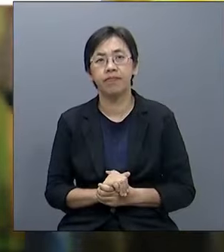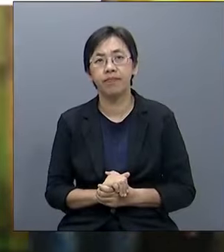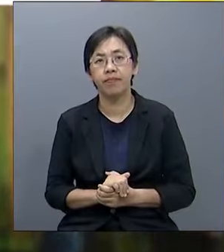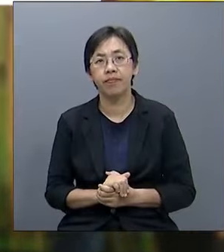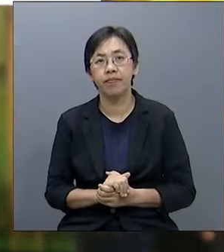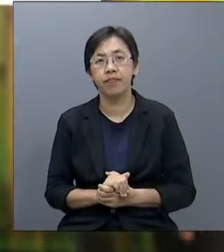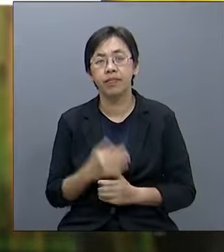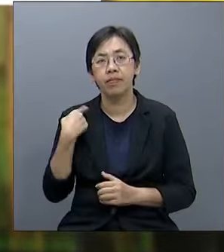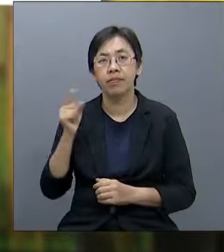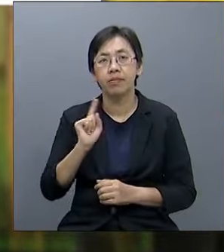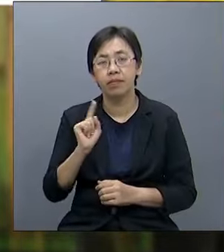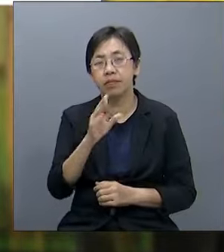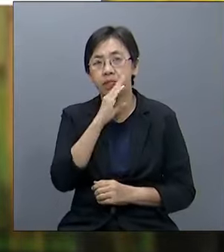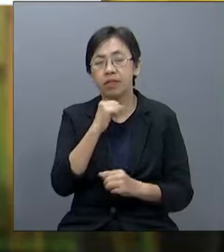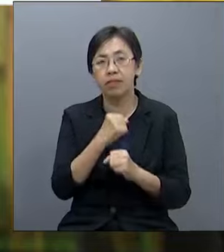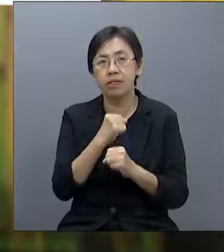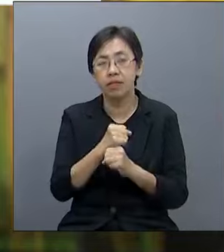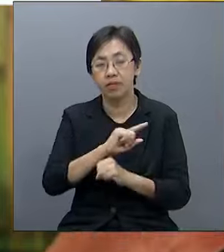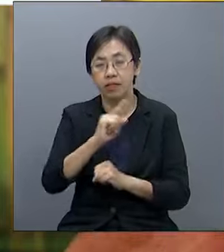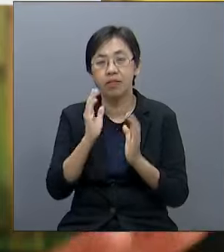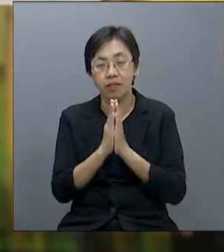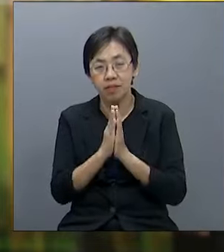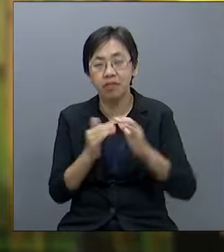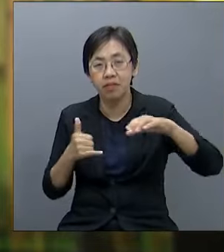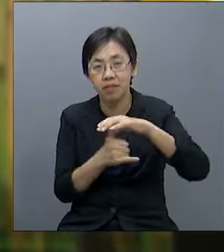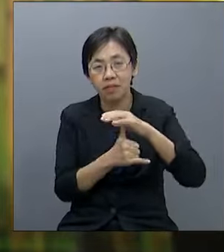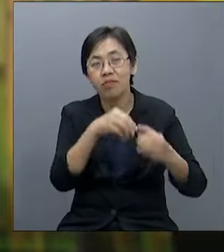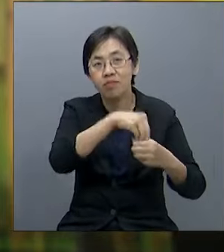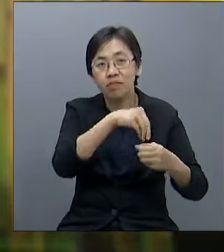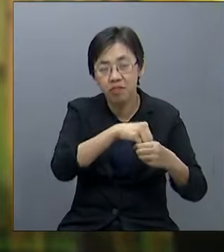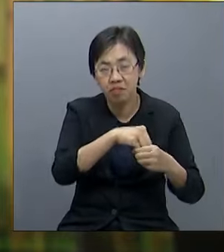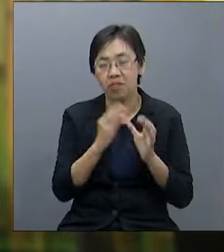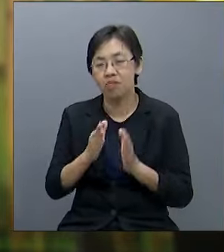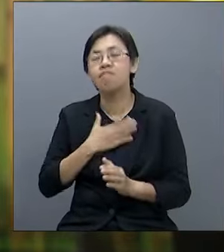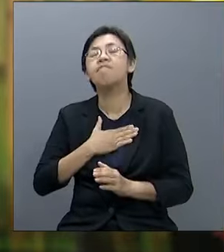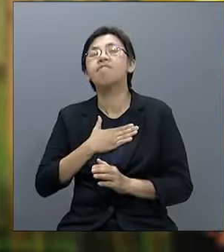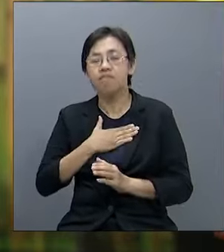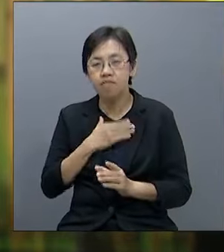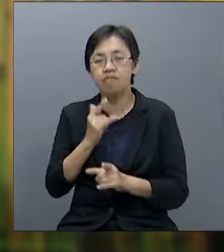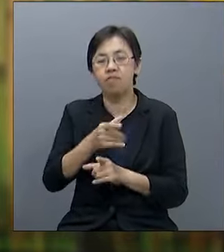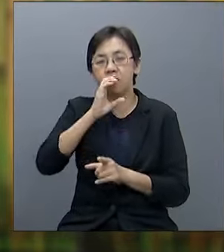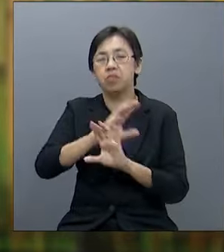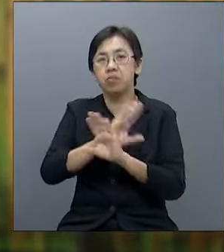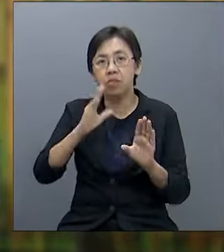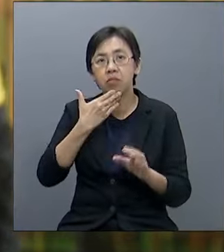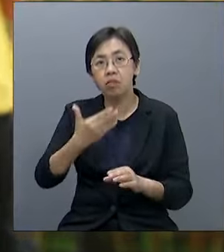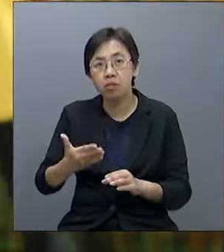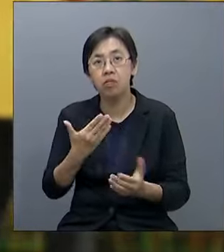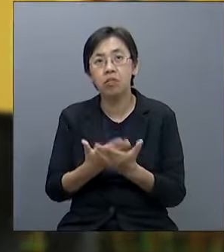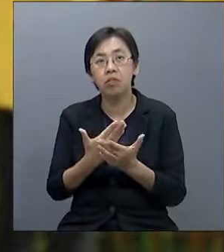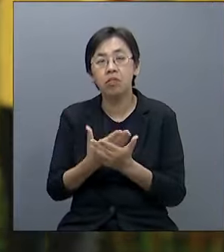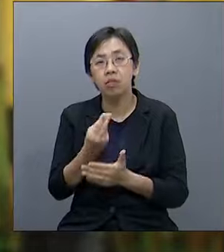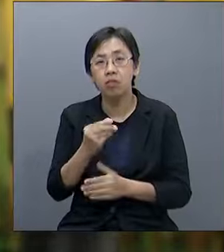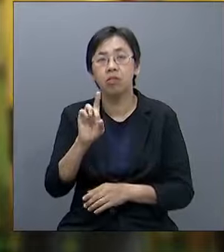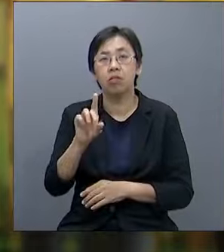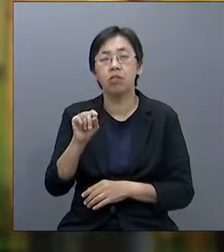ผลอะไรถ้าเราทำตอนช่วงงดเหล้าข้ามปีศาจแล้วเขาเลิกไปเลยตลอดชีวิตอ่ะตอนนี้ค่าใช้จ่ายมันอยู่ที่ประมาณ121ล้านบา